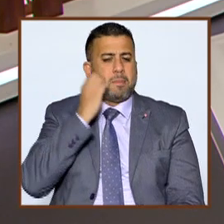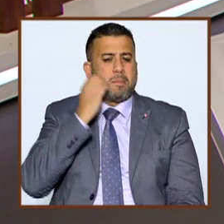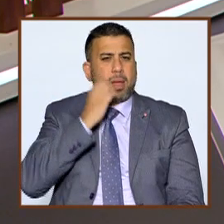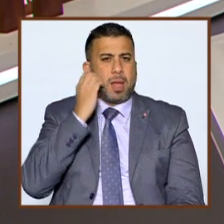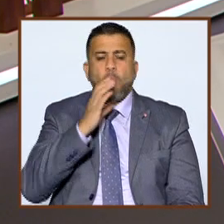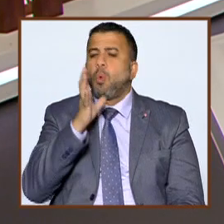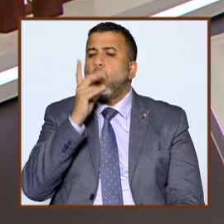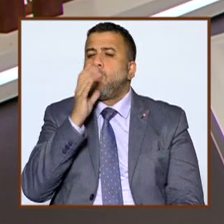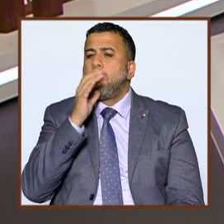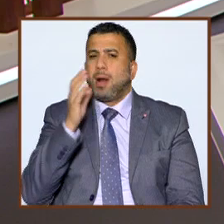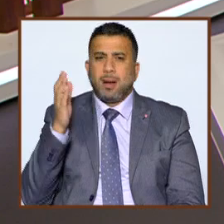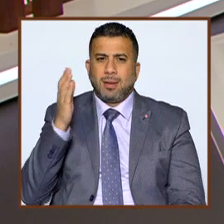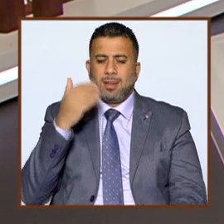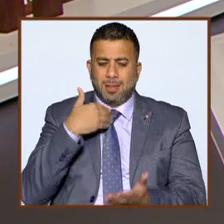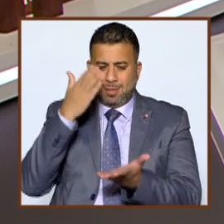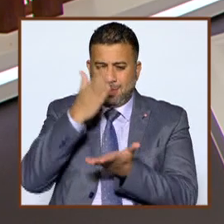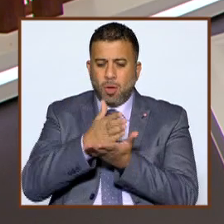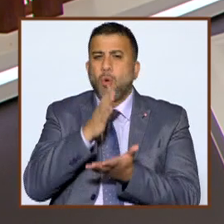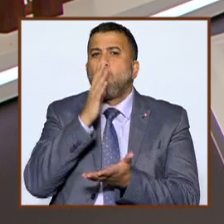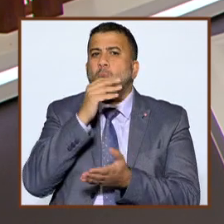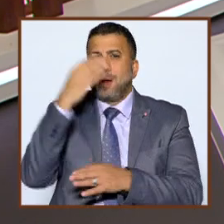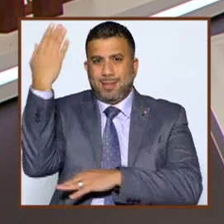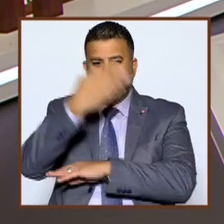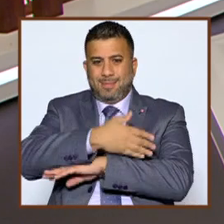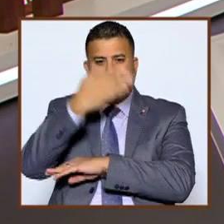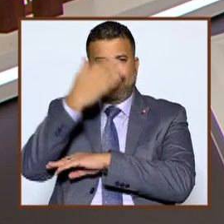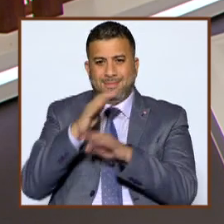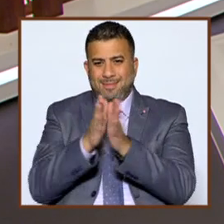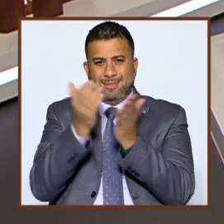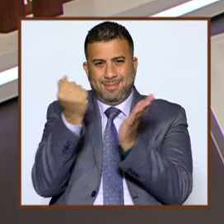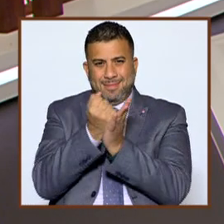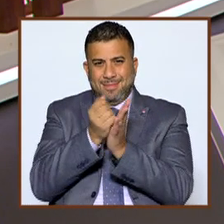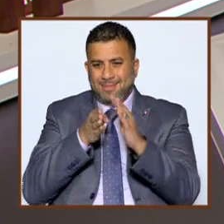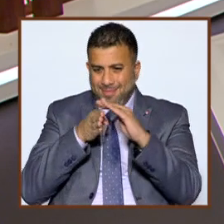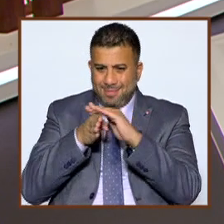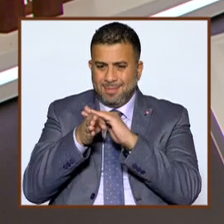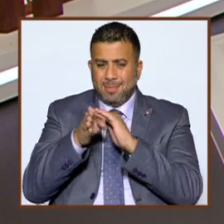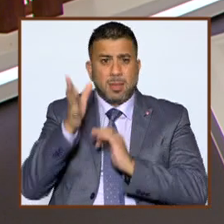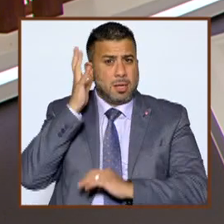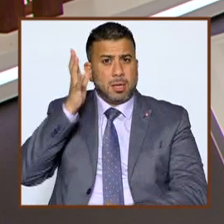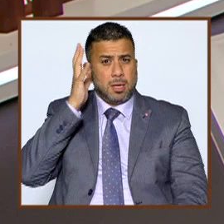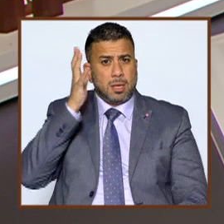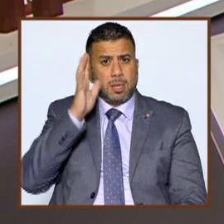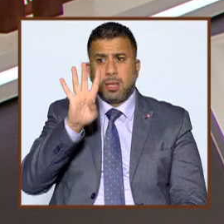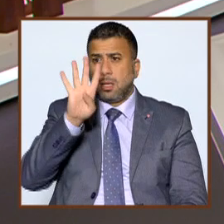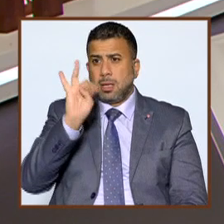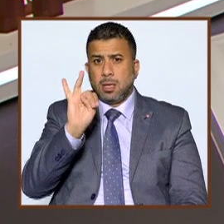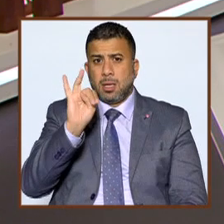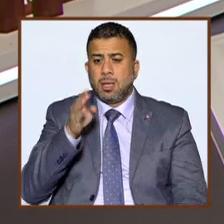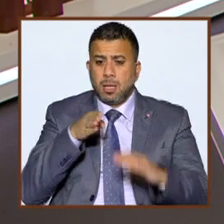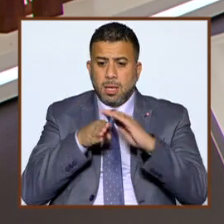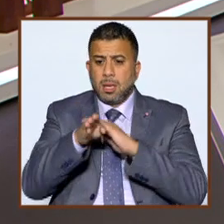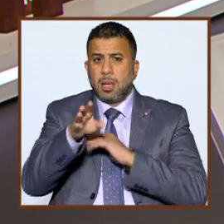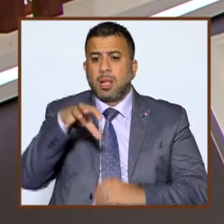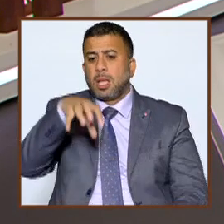ولما رجعت ودخلت الحدود العمانية، يقول هل الآن في مثل هذه الحالة أقصر وأجمع لكوني دخلت